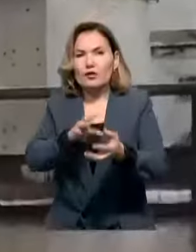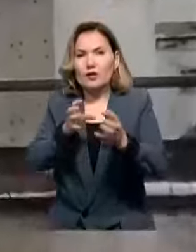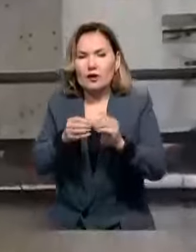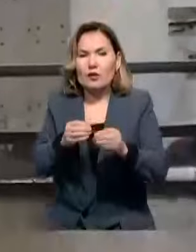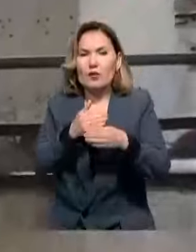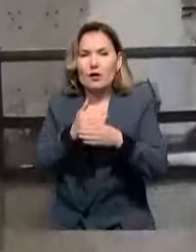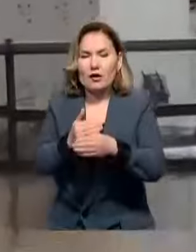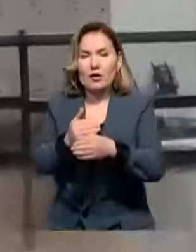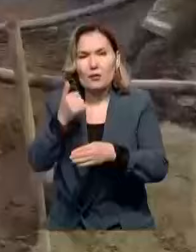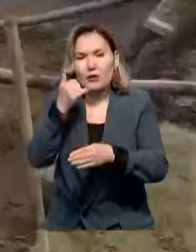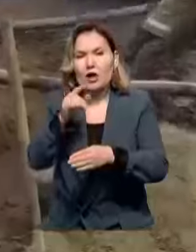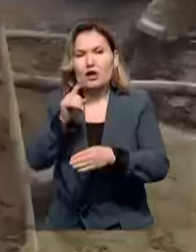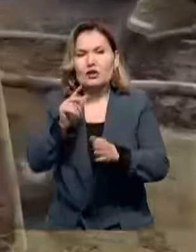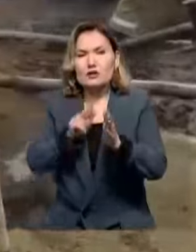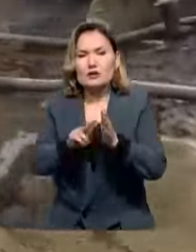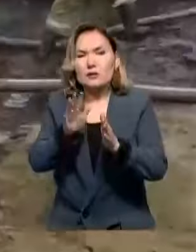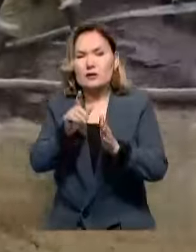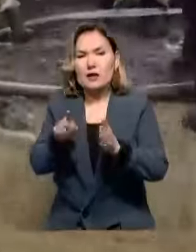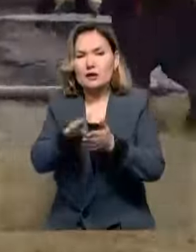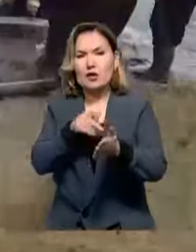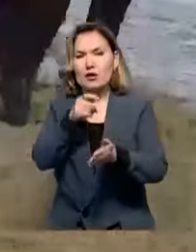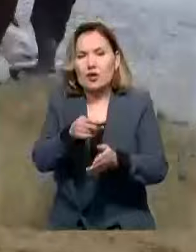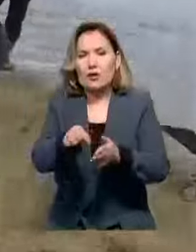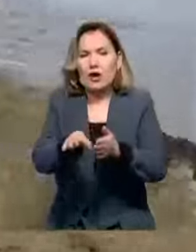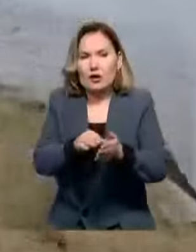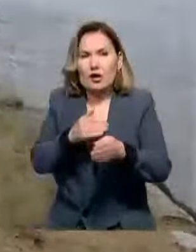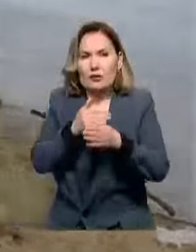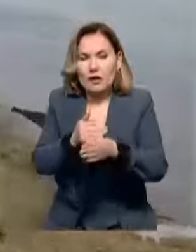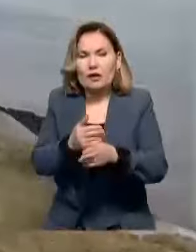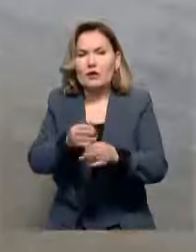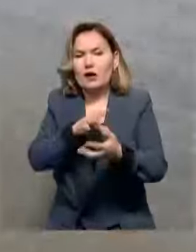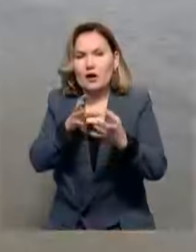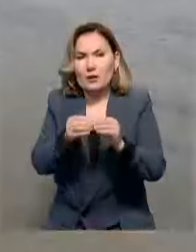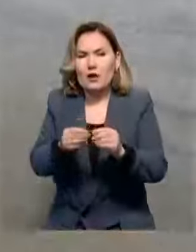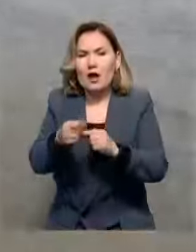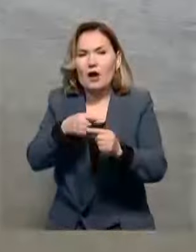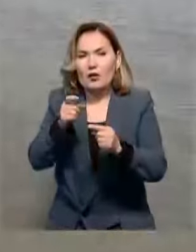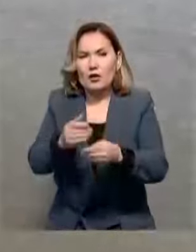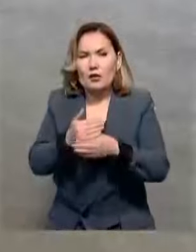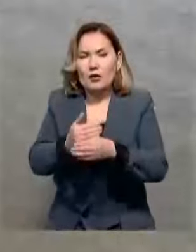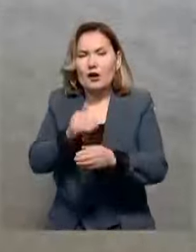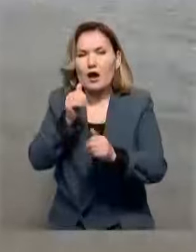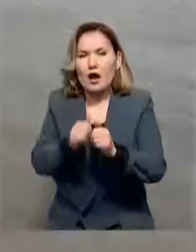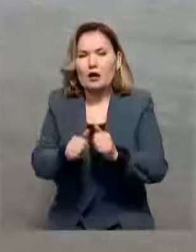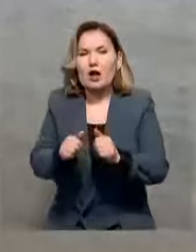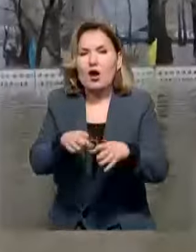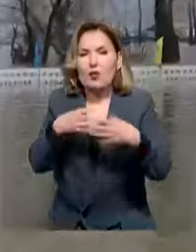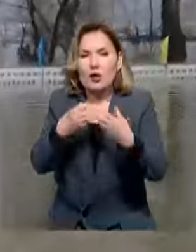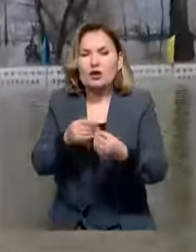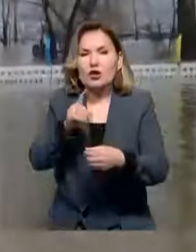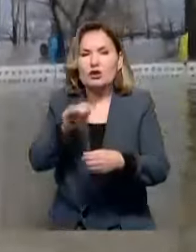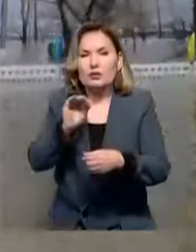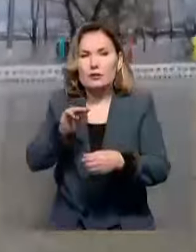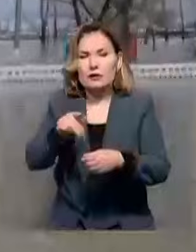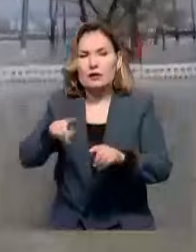Көмек сұрап 185 адамнан өтініш келіп түскен. Оларға шұғыл түрде қайырымдылық және демеушілік көмек көрсетіледі. Әр отбасы мүшесіне 100 000